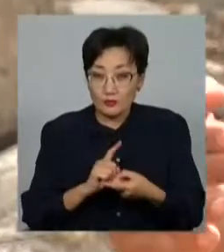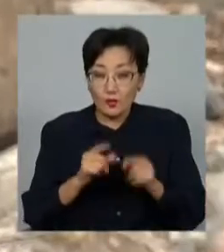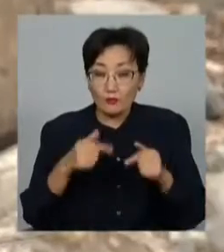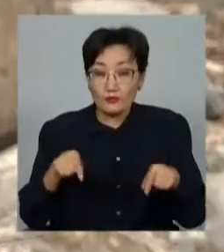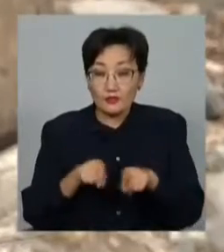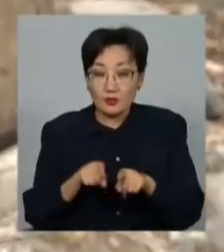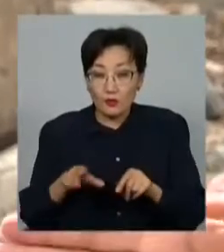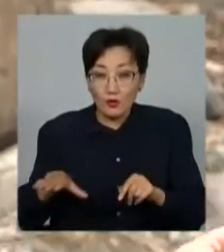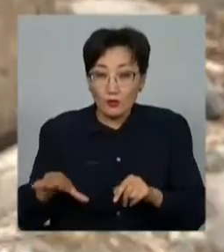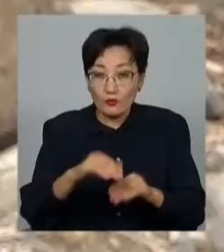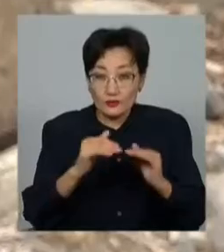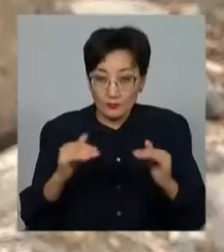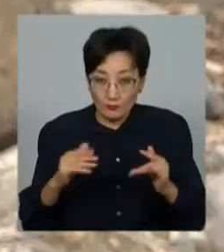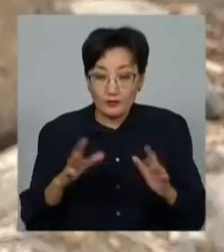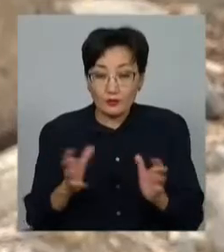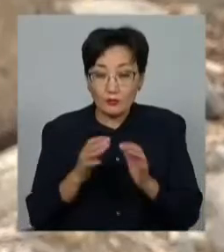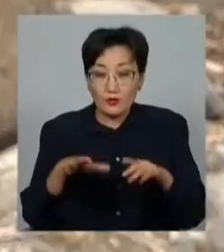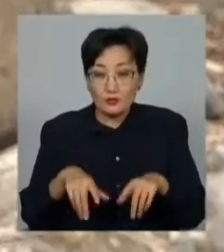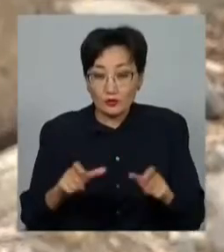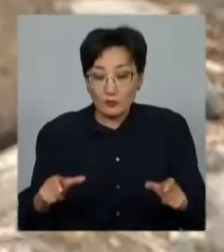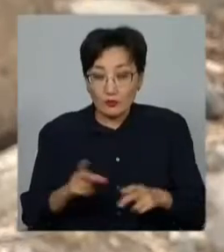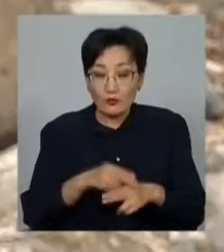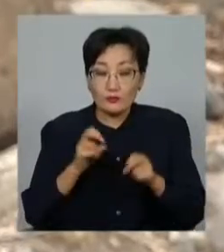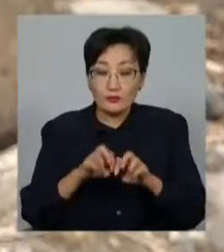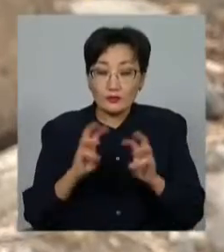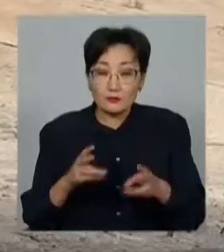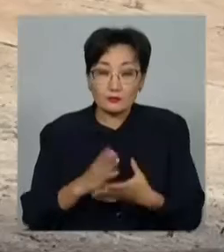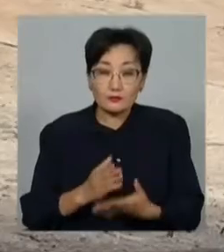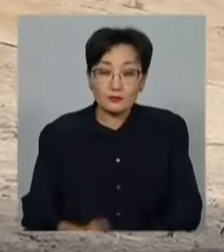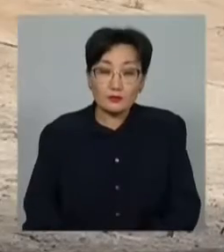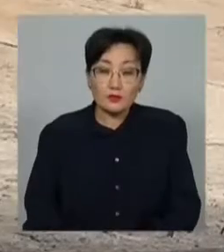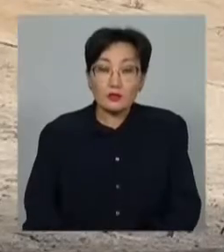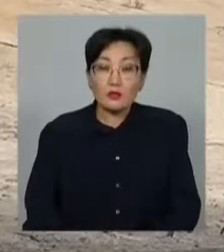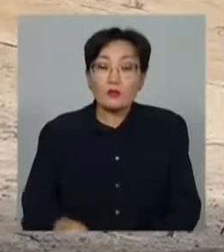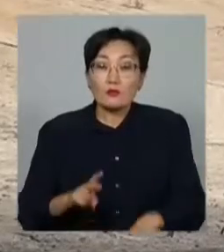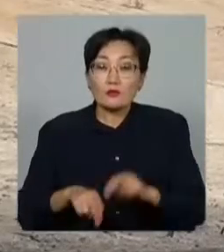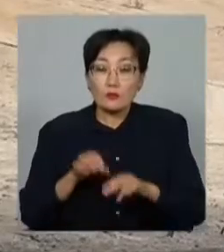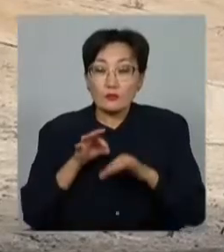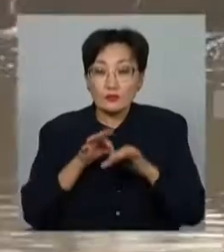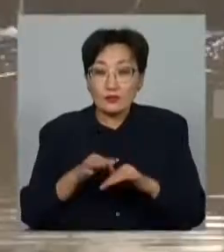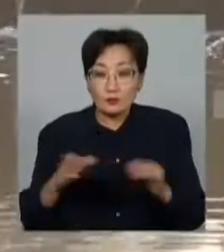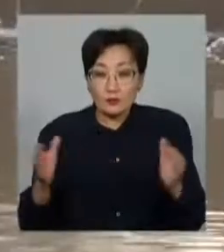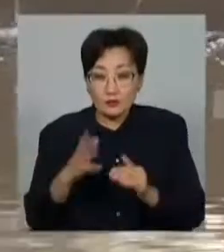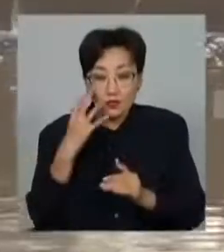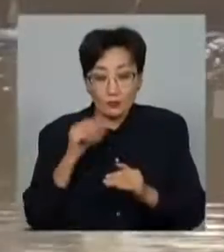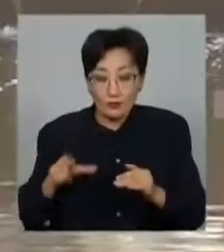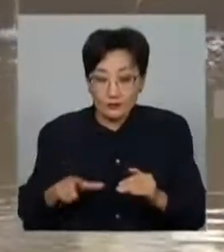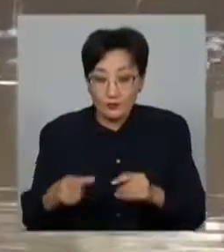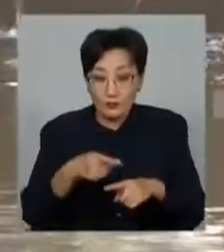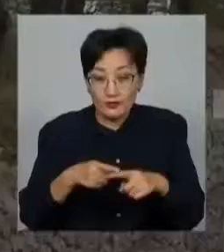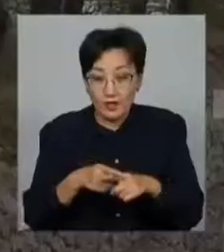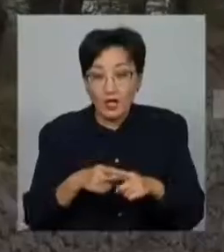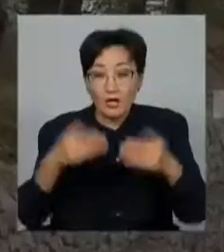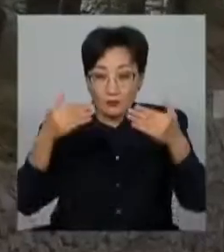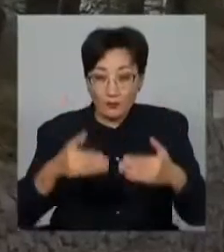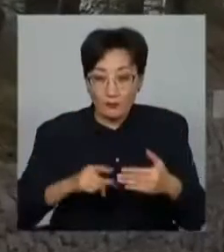осы бедер сақталып отыр. Бұл жергілікті тұрғындардың қауіпсіздігін қамтамасыз етеді. Шаруа жүргізілген аумақ кіші Алматы өзенін бөліп тұратын